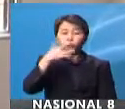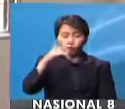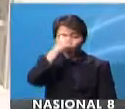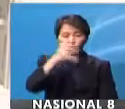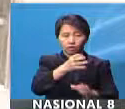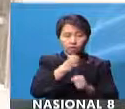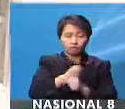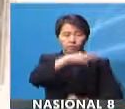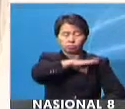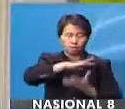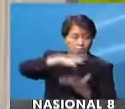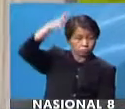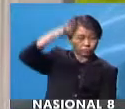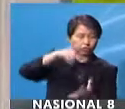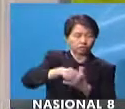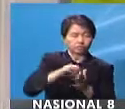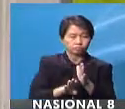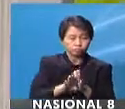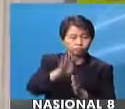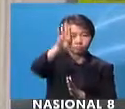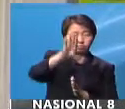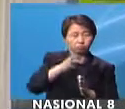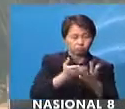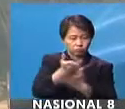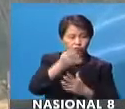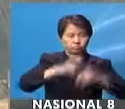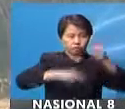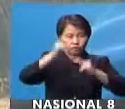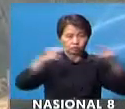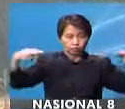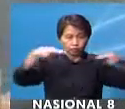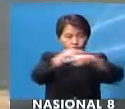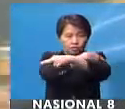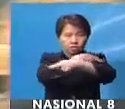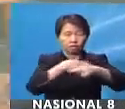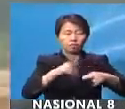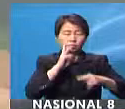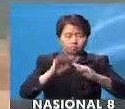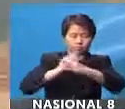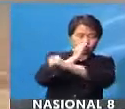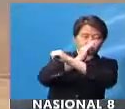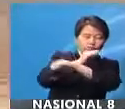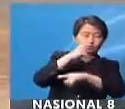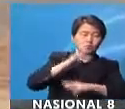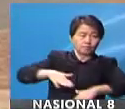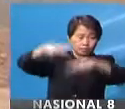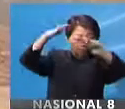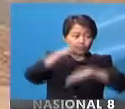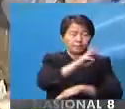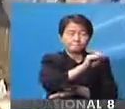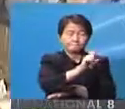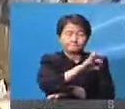kerana memperoleh manfaat yang besar dalam sektor pembangunan iaitu menerusi pembinaan lebuh Raya tempatan banjir maktab rendah sains Mara di